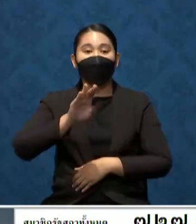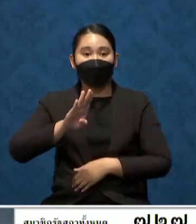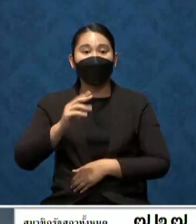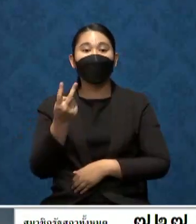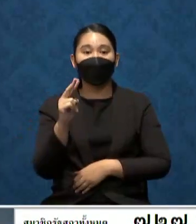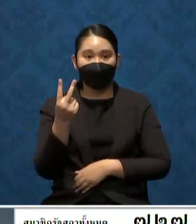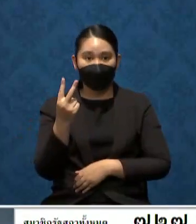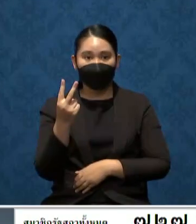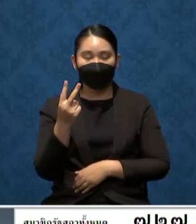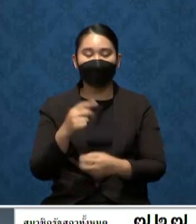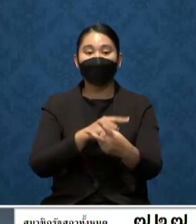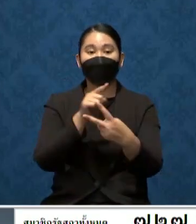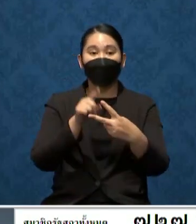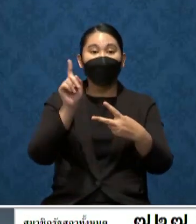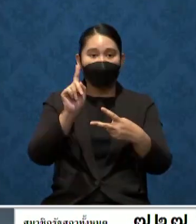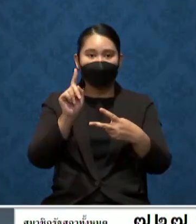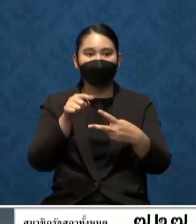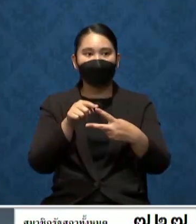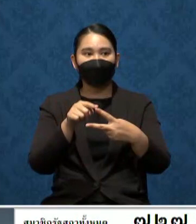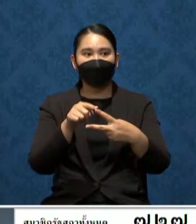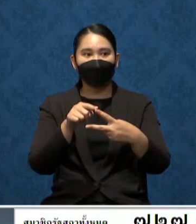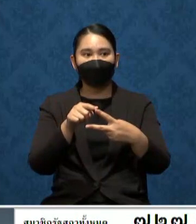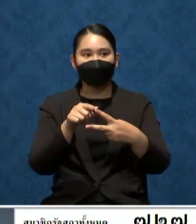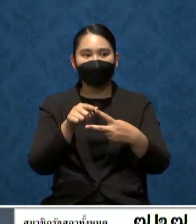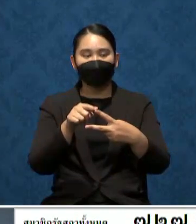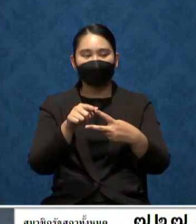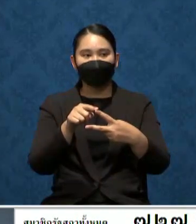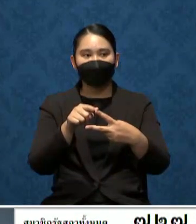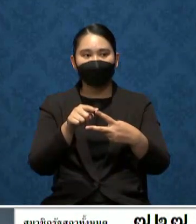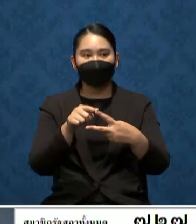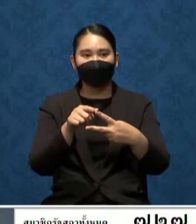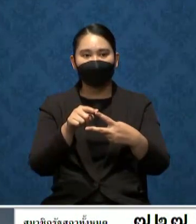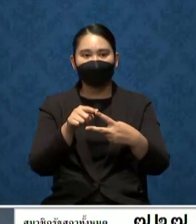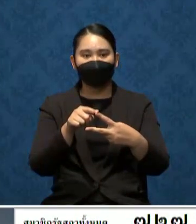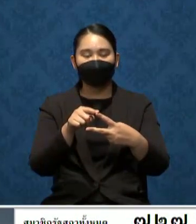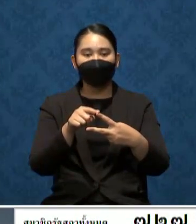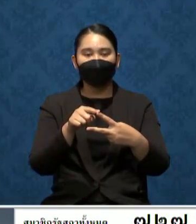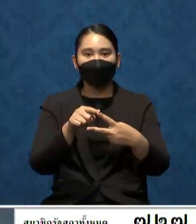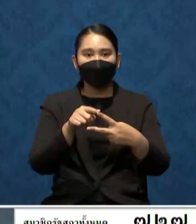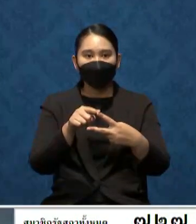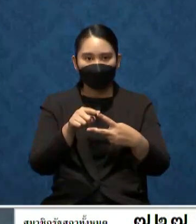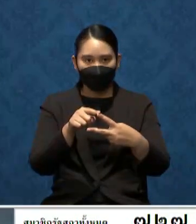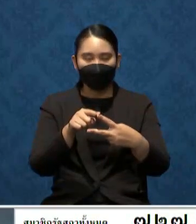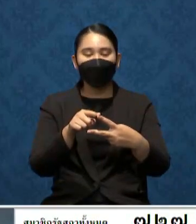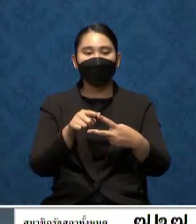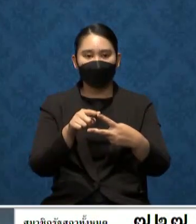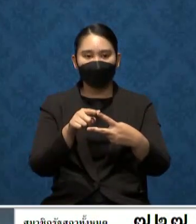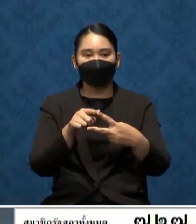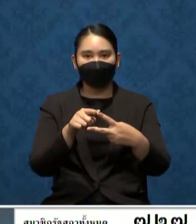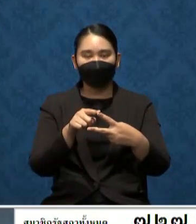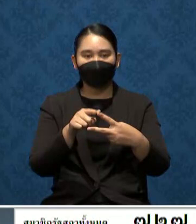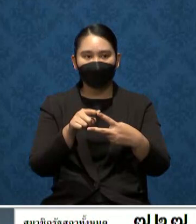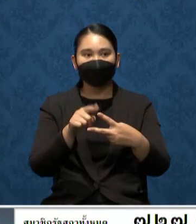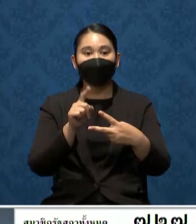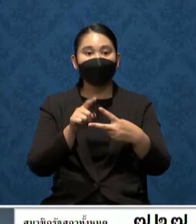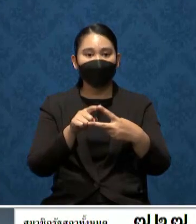ลกนี้ที่เรียกว่ามอนิซึมหรือระบบเอกนิยมหรือเอกภาคหรือ